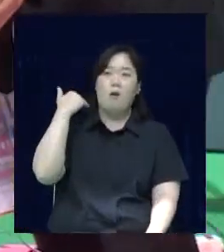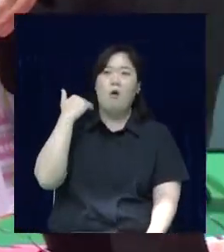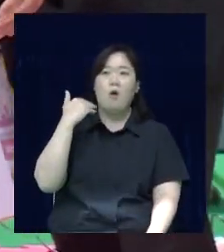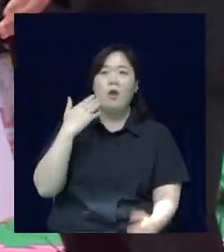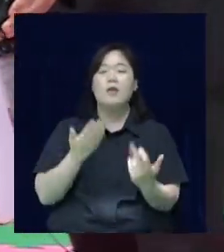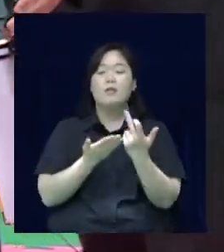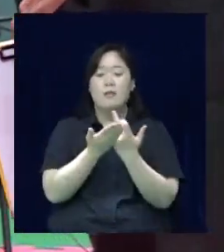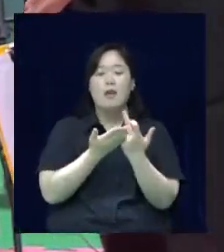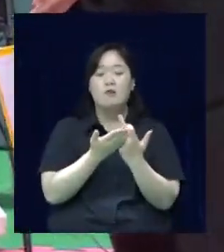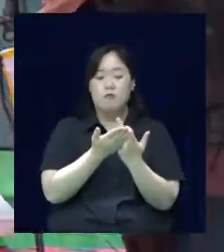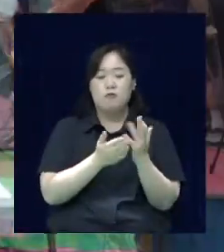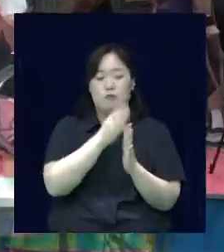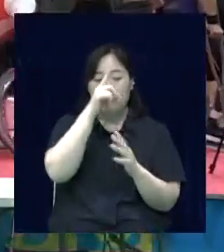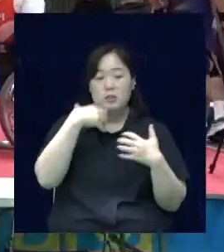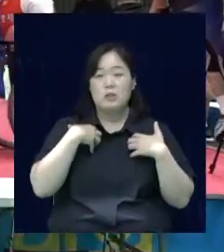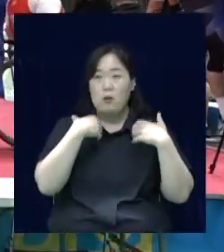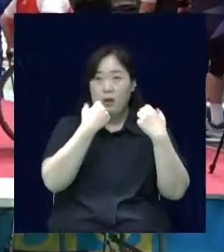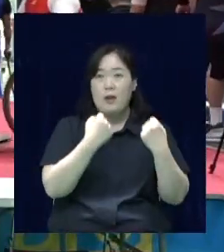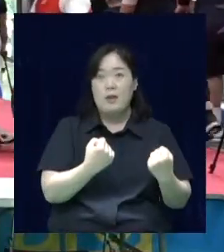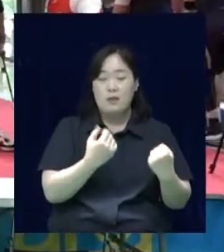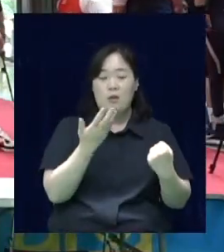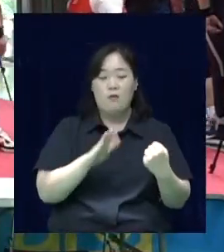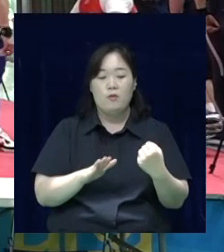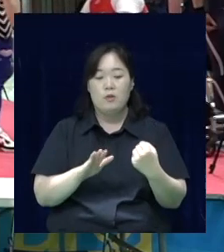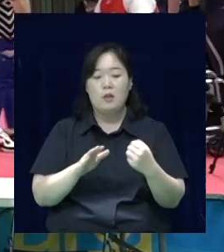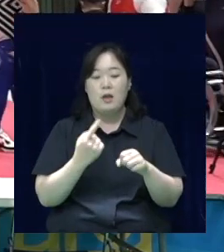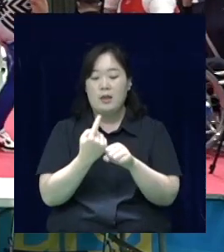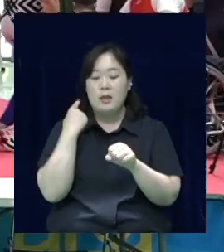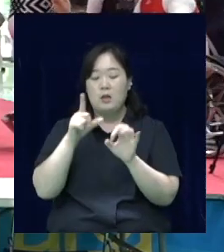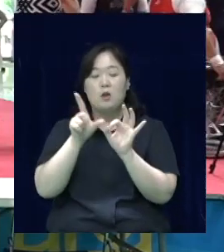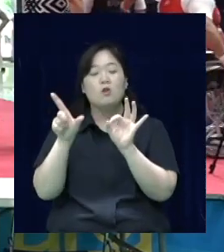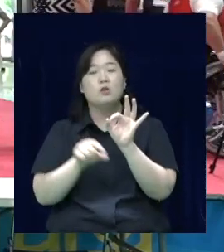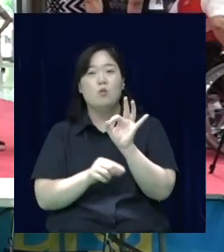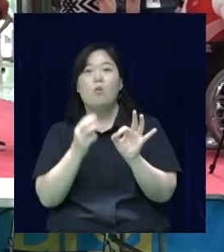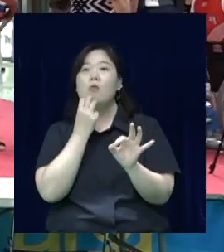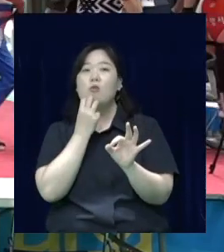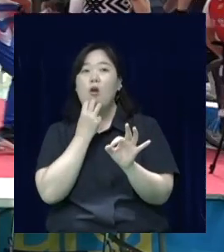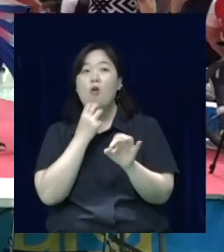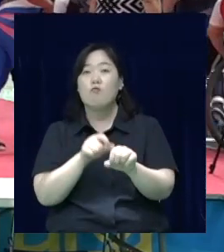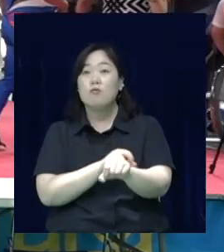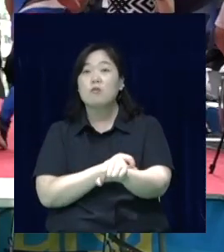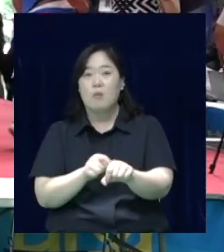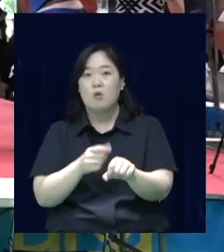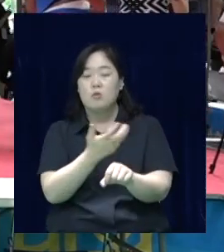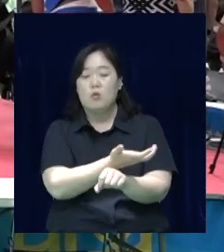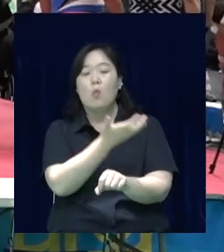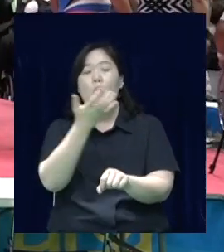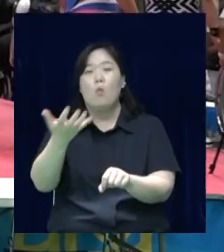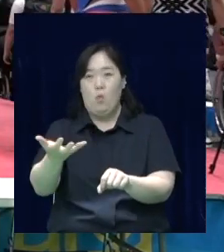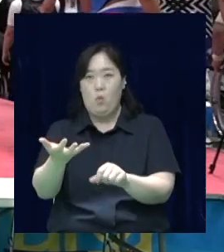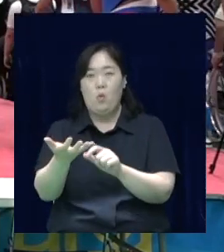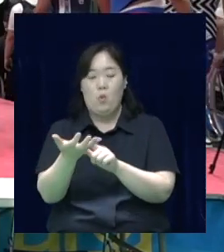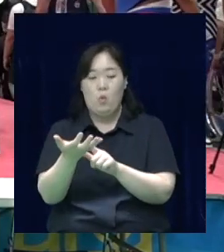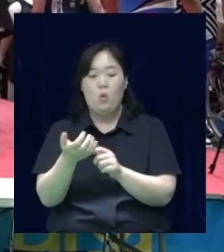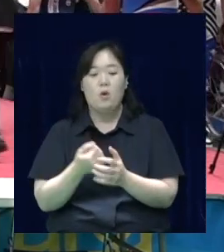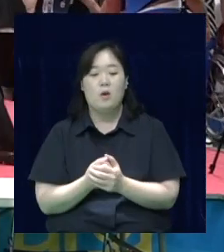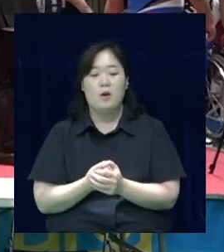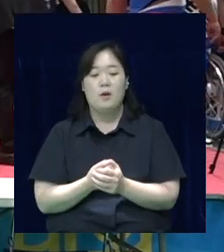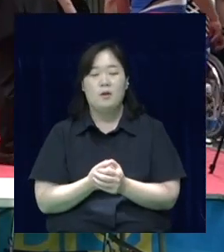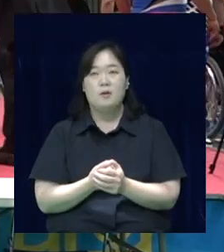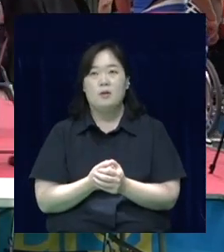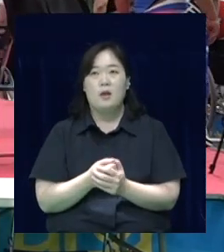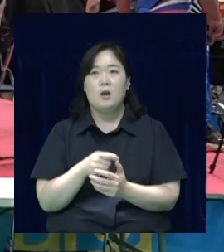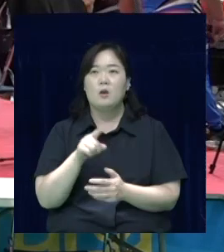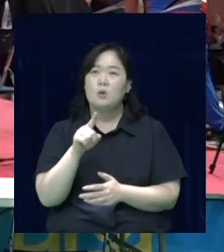제주시청 팀에 있다가 올 10월에 작년 10월에 서울특별시청으로 지금 옮겨진 선수고요. 네. 이 선수의 좀 이력을